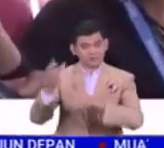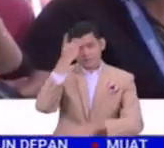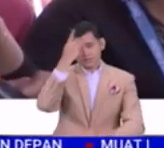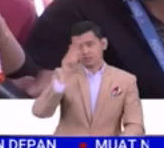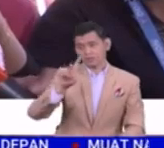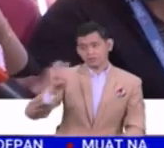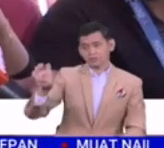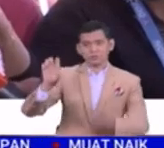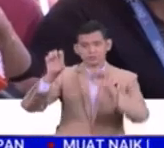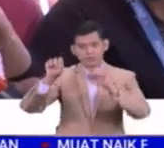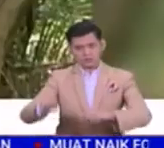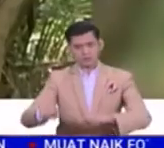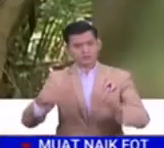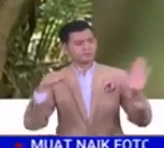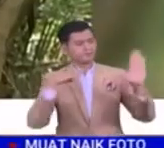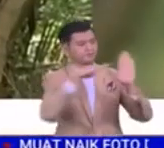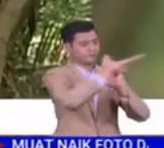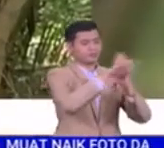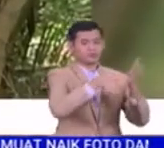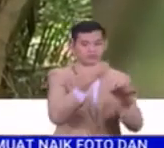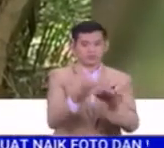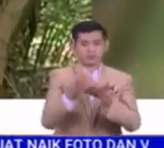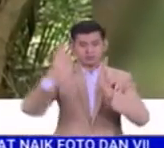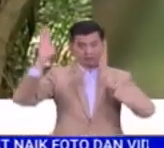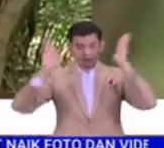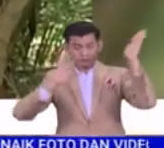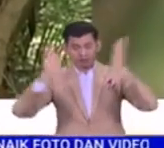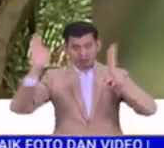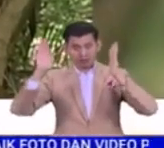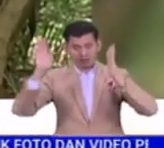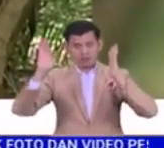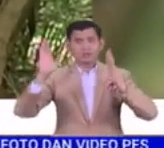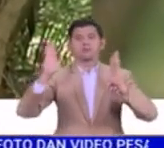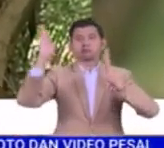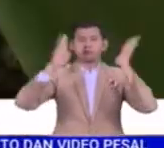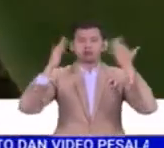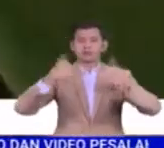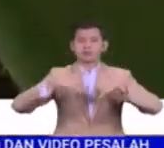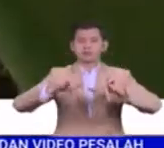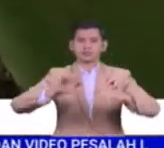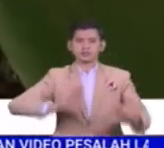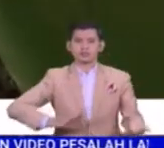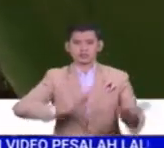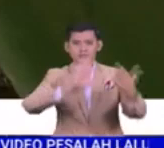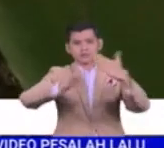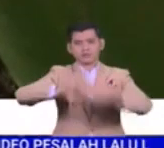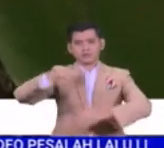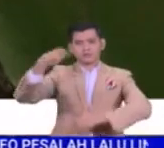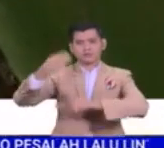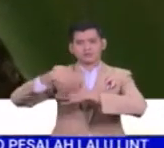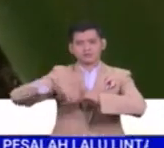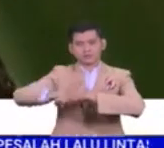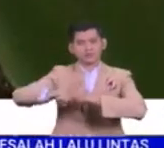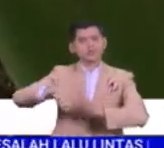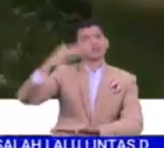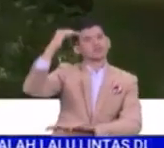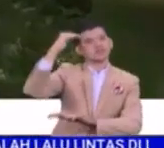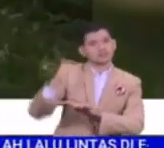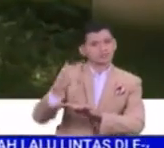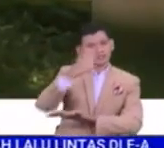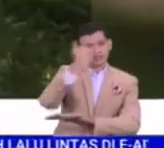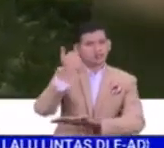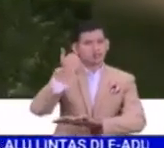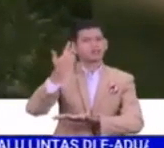ini dapat memulihkan semula ekonomi negara. Namun dedahnya, Malaysia masih berdepan dengan pengeluaran minyak sawit yang rendah